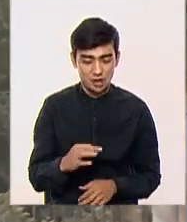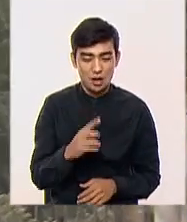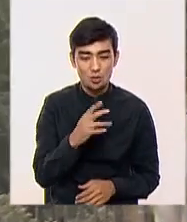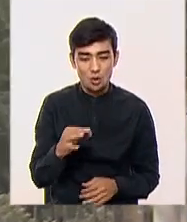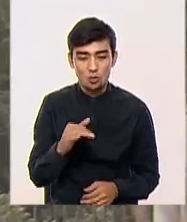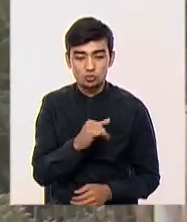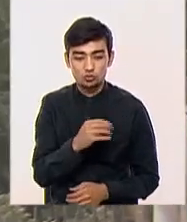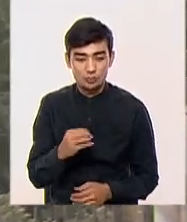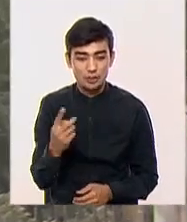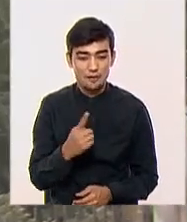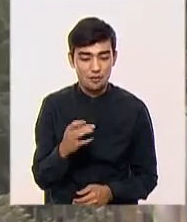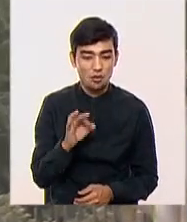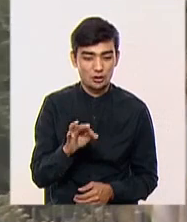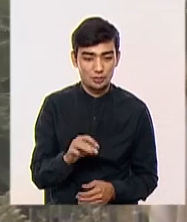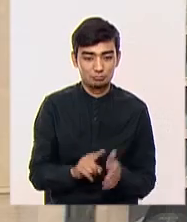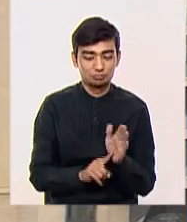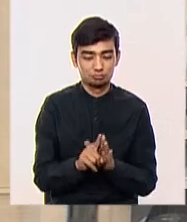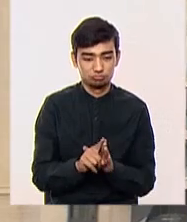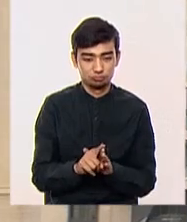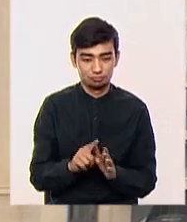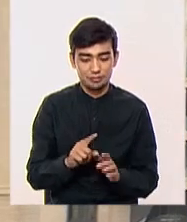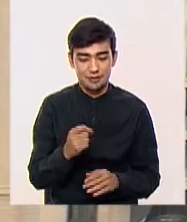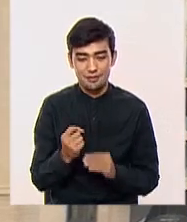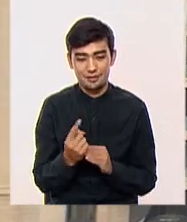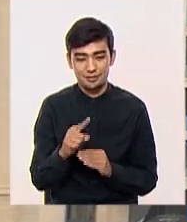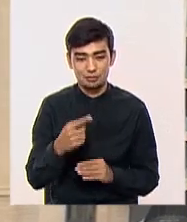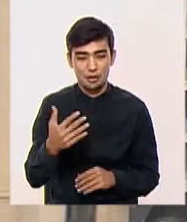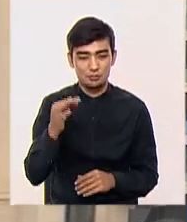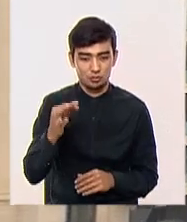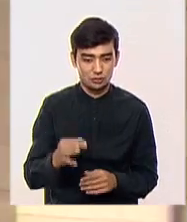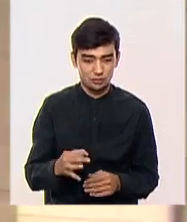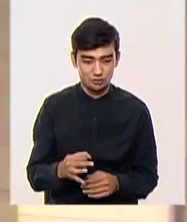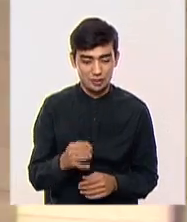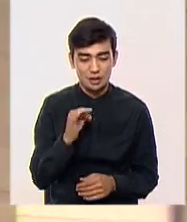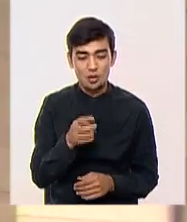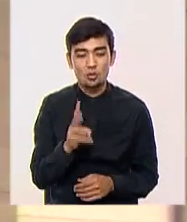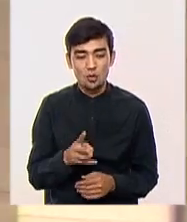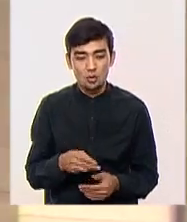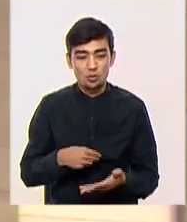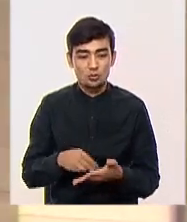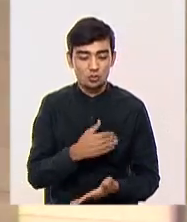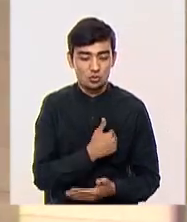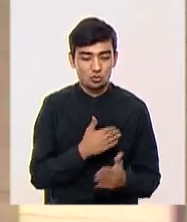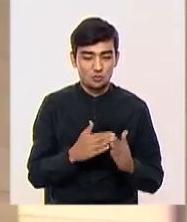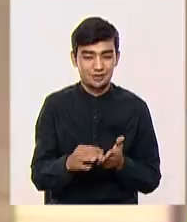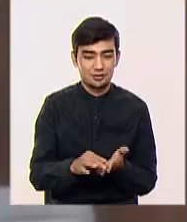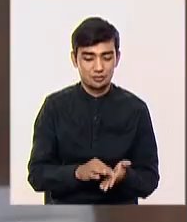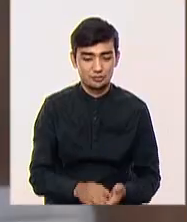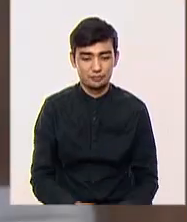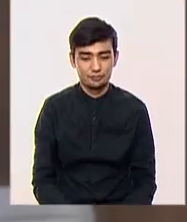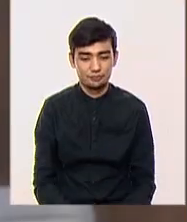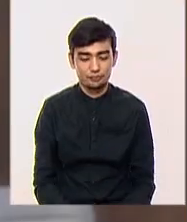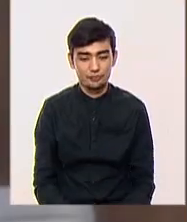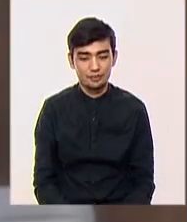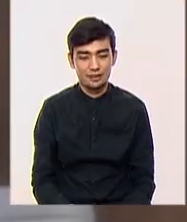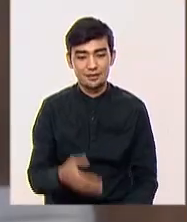уже с 1 октября ставка вознаграждения составит 11,5% для тех, кто намерен купить жилье сразу. Но